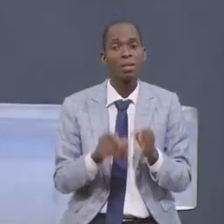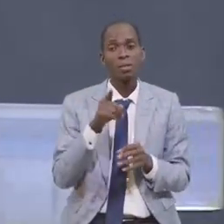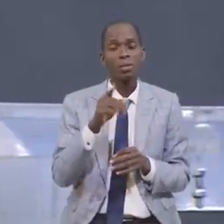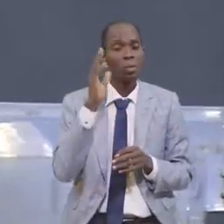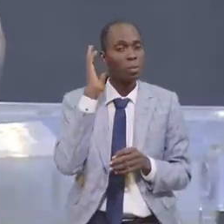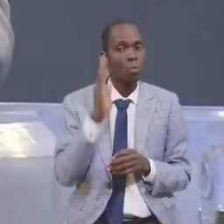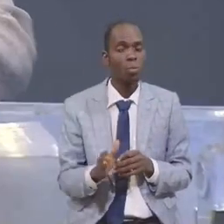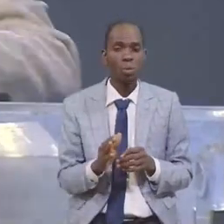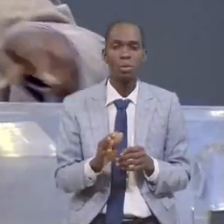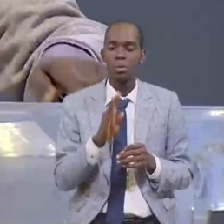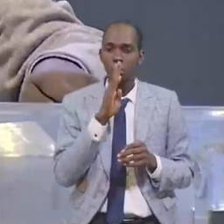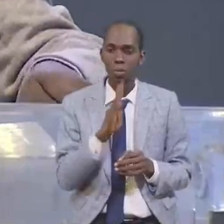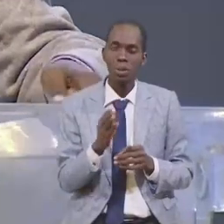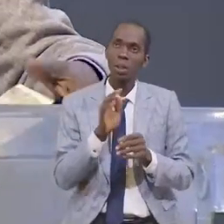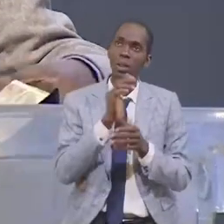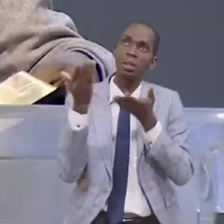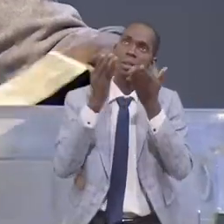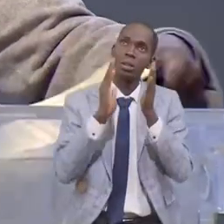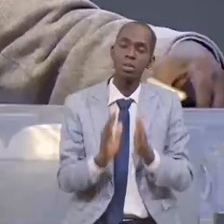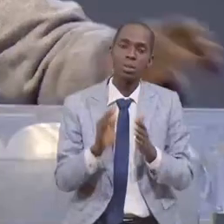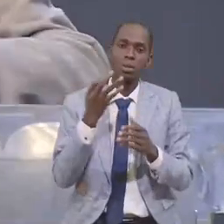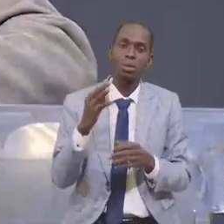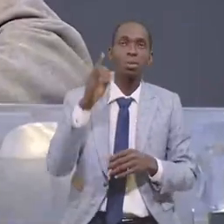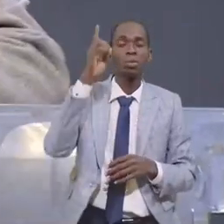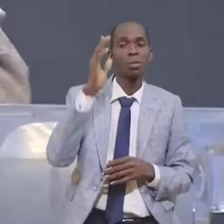Si vous devez faire des courses pour le Seigneur,